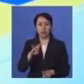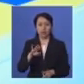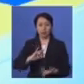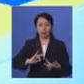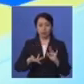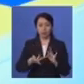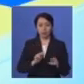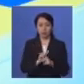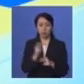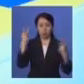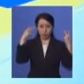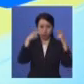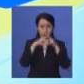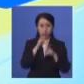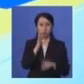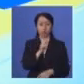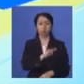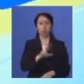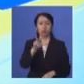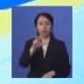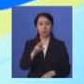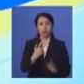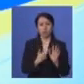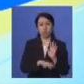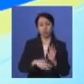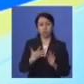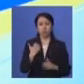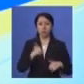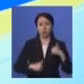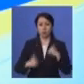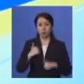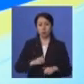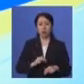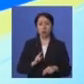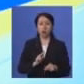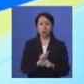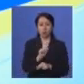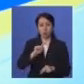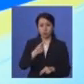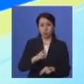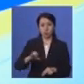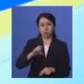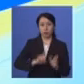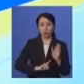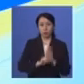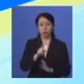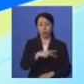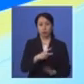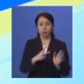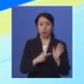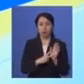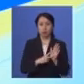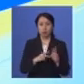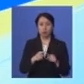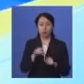онлайн платформах в вузе будут работать 385 преподавателей к обучению с 1 сентября приступит порядка семи с половиной